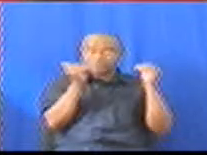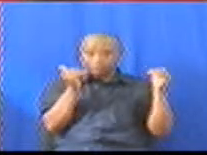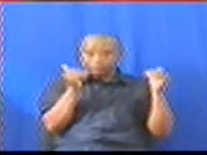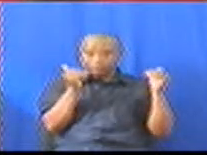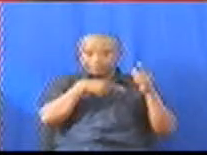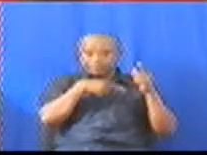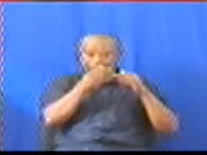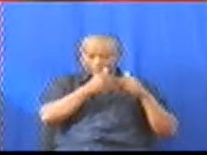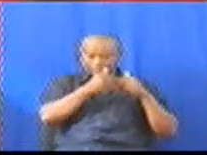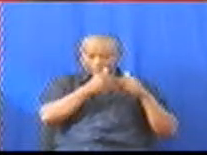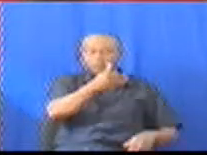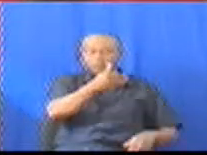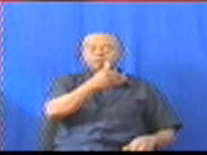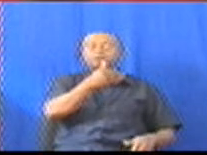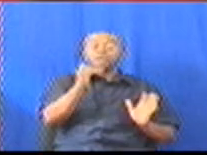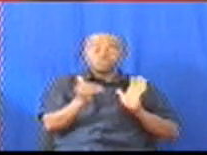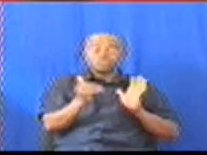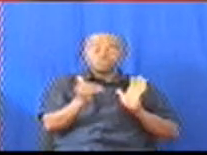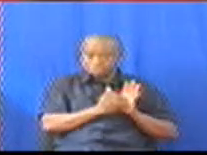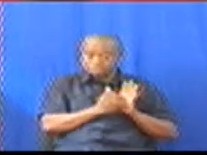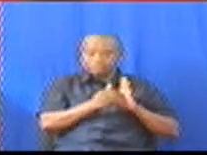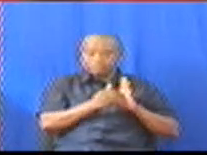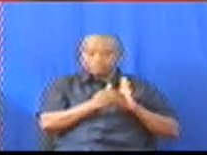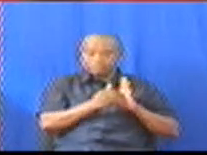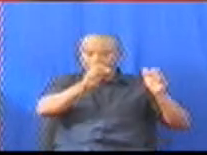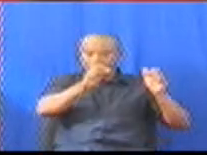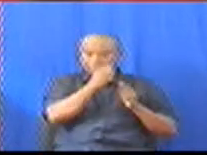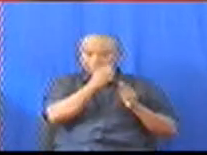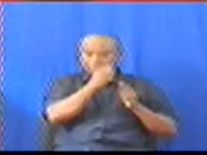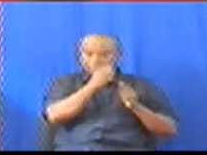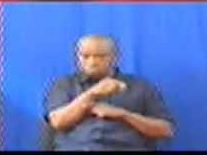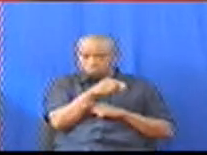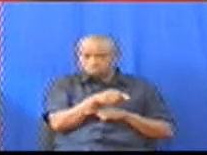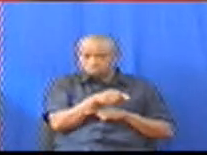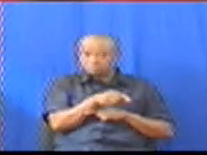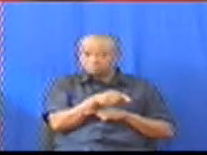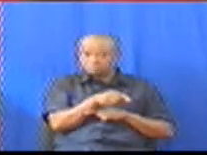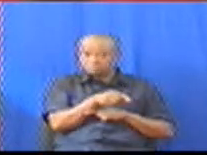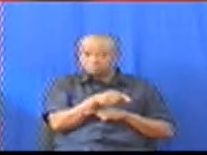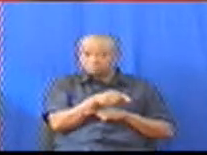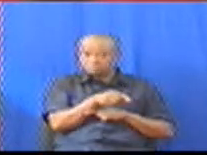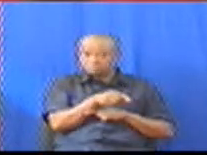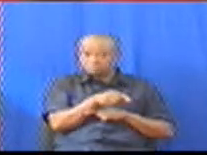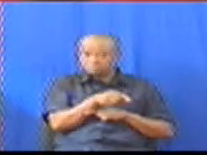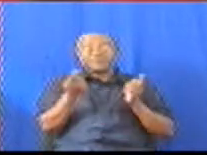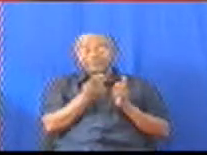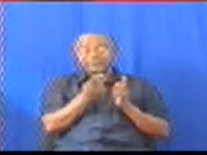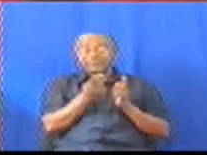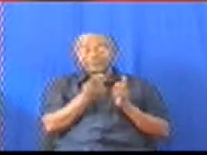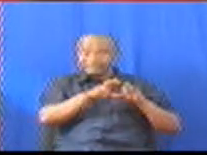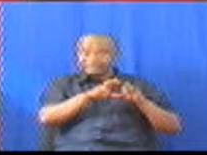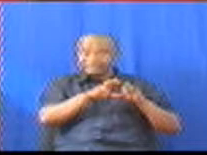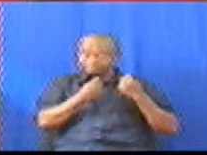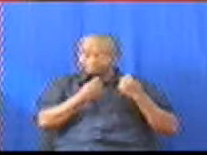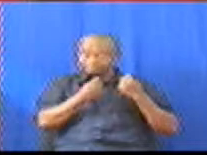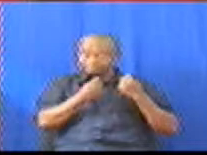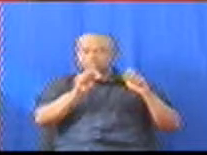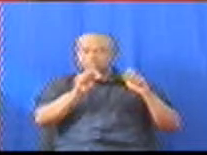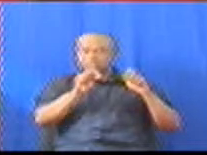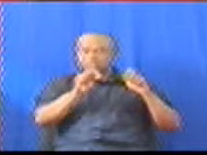mbele ya sheria, ibara ya 13 ya katiba yetu, na inaenda kukiuka ibara ya